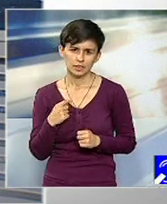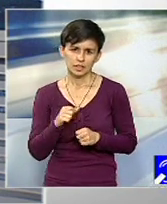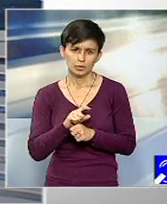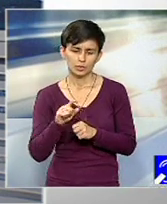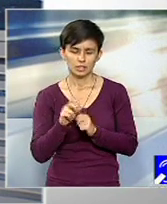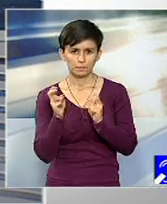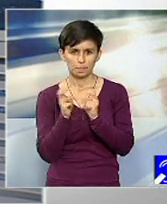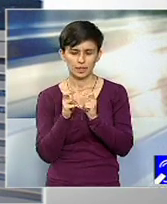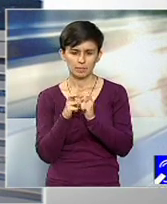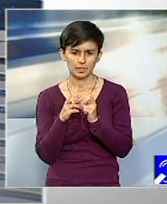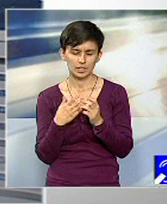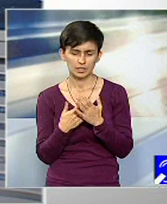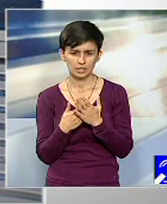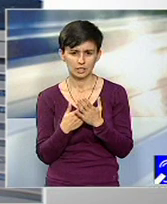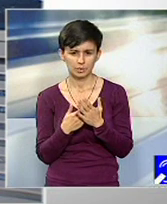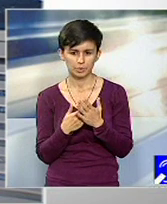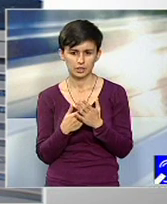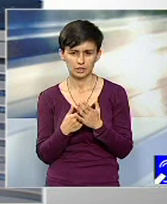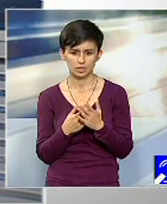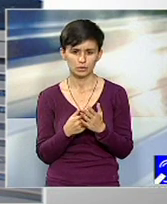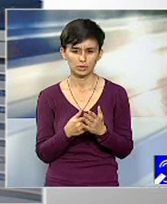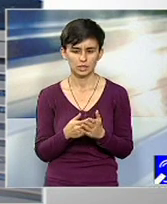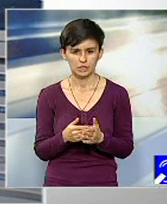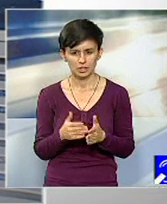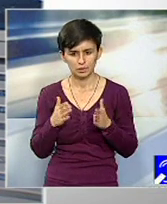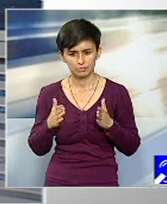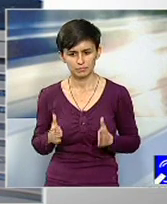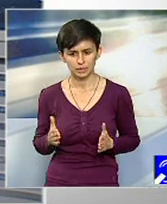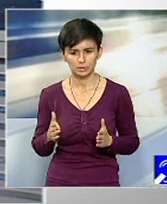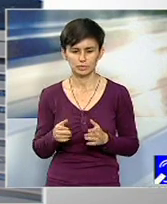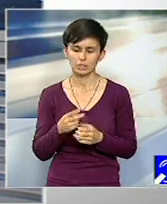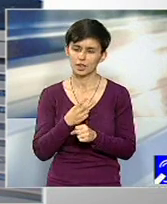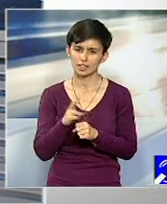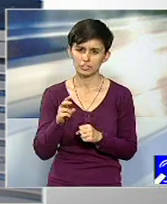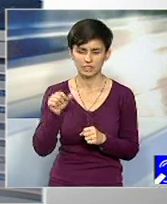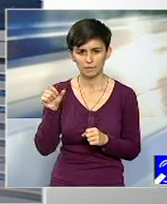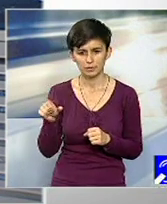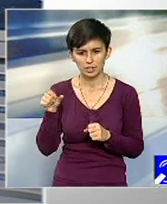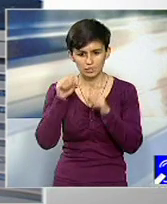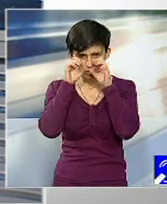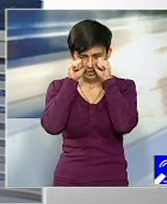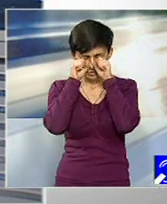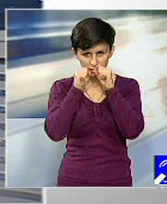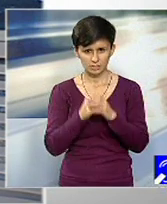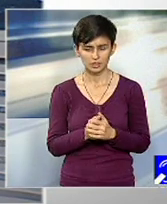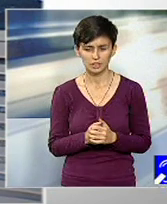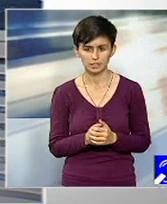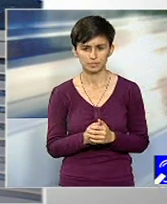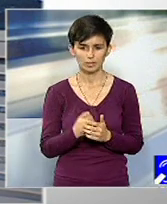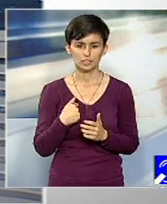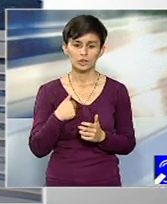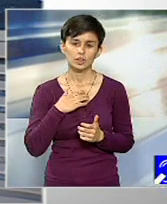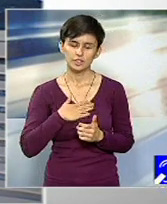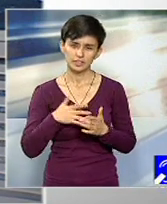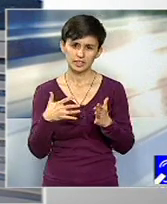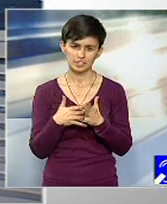dispozitiv pentru postura greșită a persoanelor cu deficiențe de vedere și recunosc că eu însă mi-aș acest